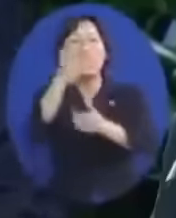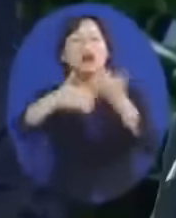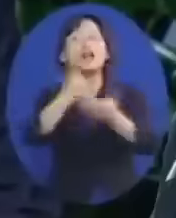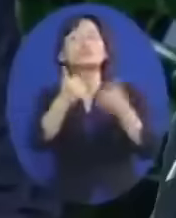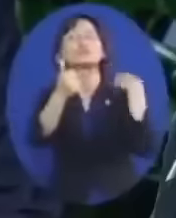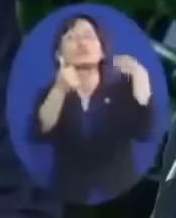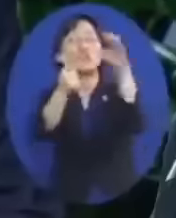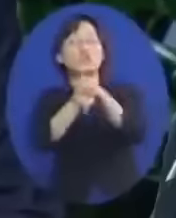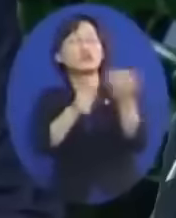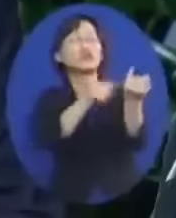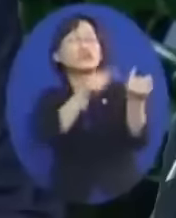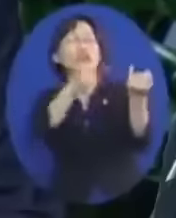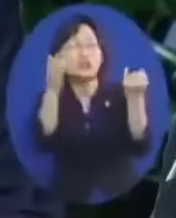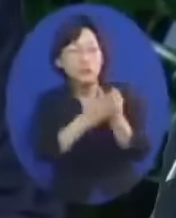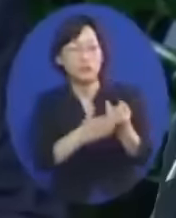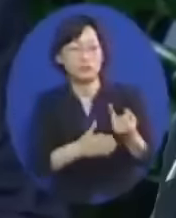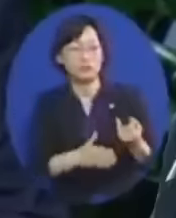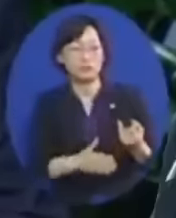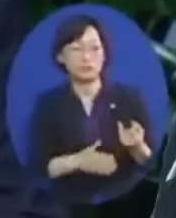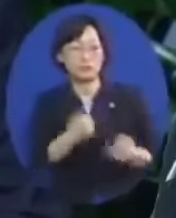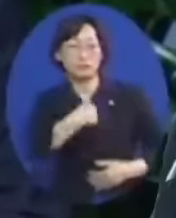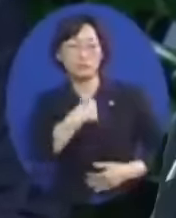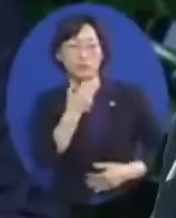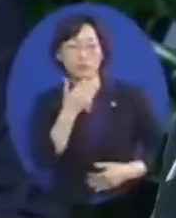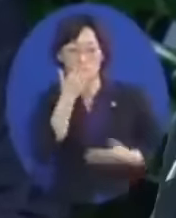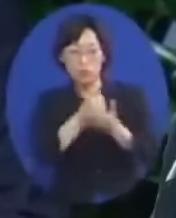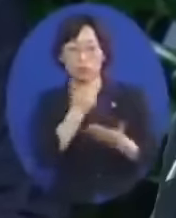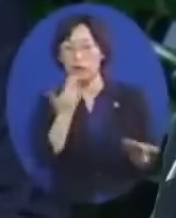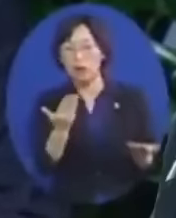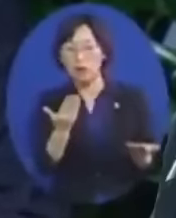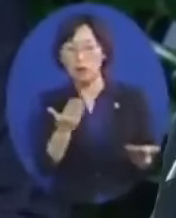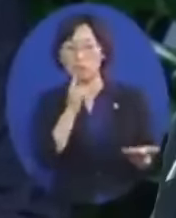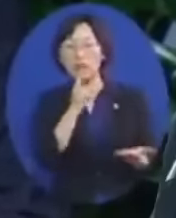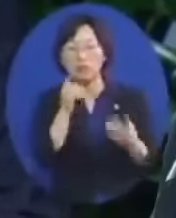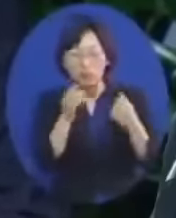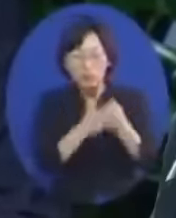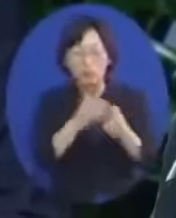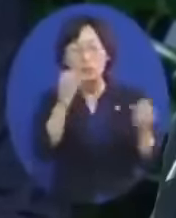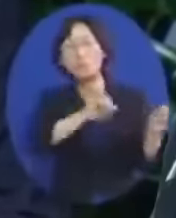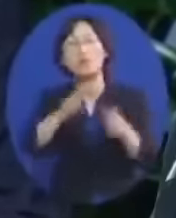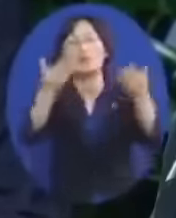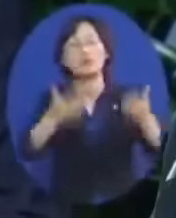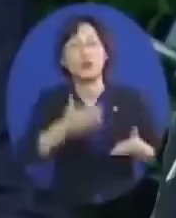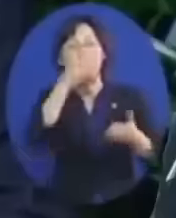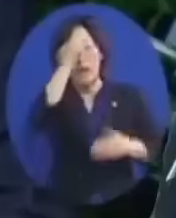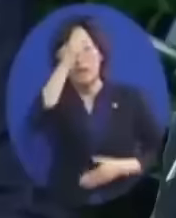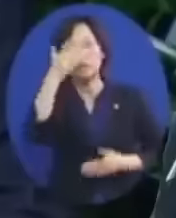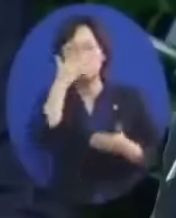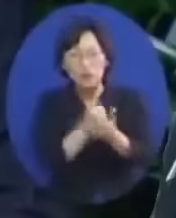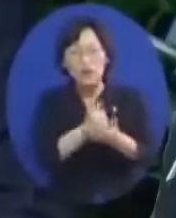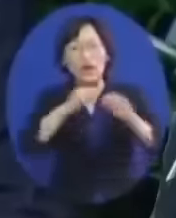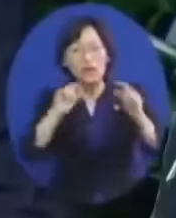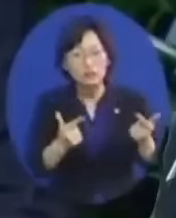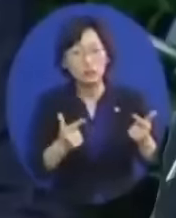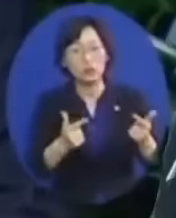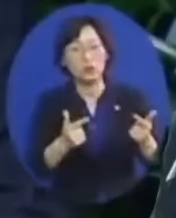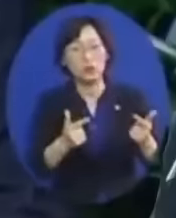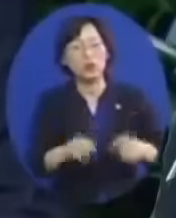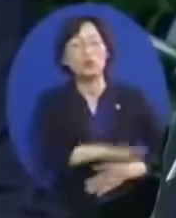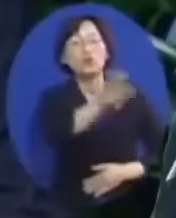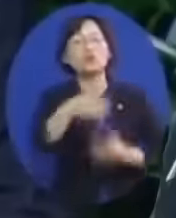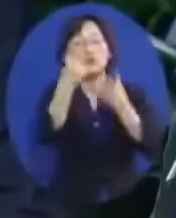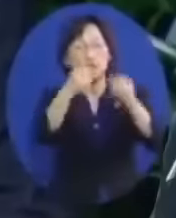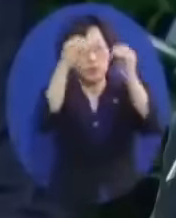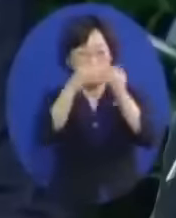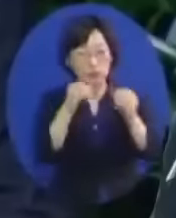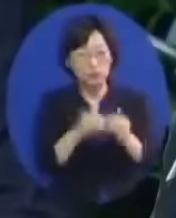있고 나에게는 없다는 것입니다. 그래서 버림받은 것입니다. 이것이 아담의 죄뿐 아니라 우리들도 그